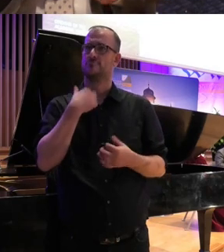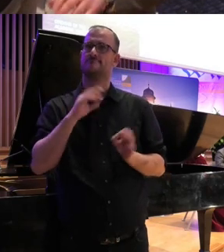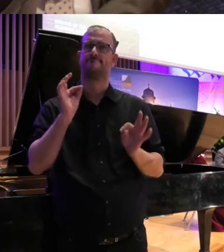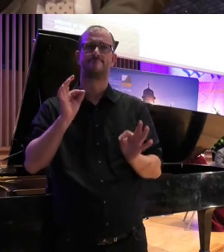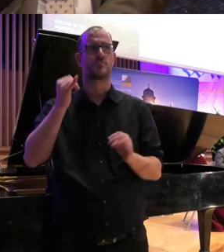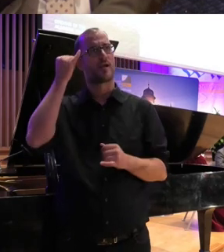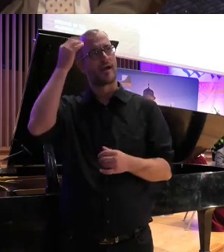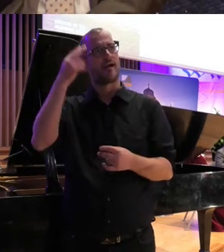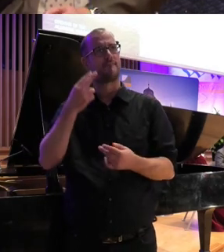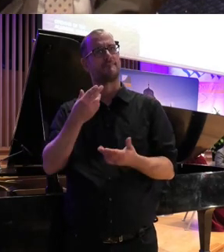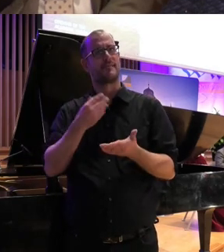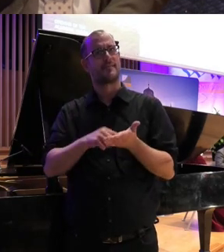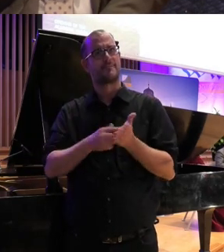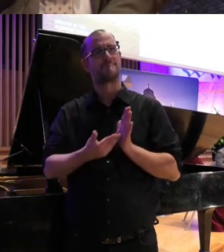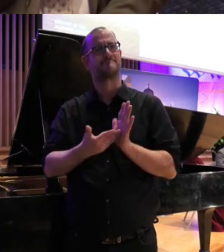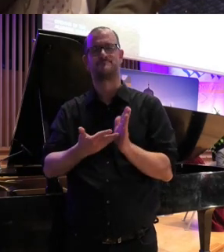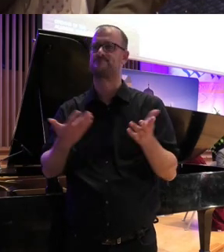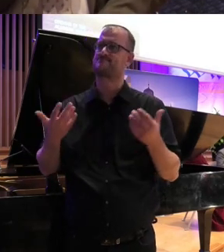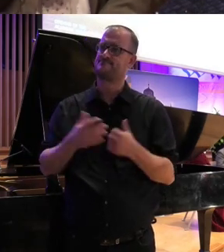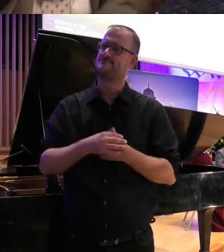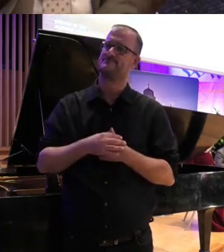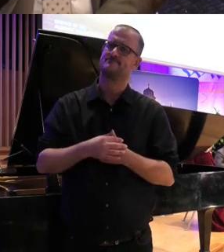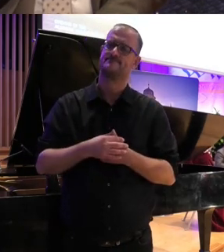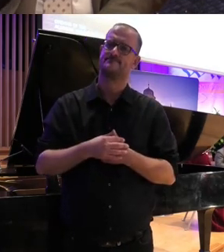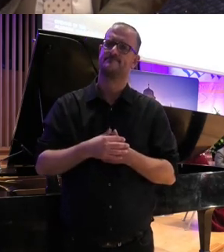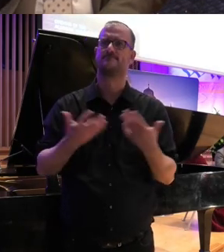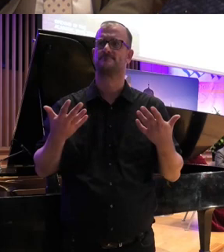bisschen ein Glatteis, auf das man sich dann ja schnell begibt.